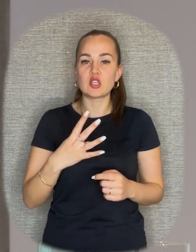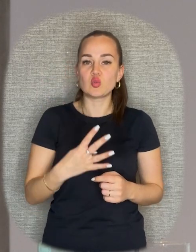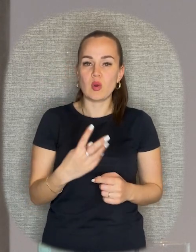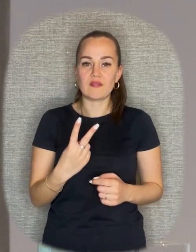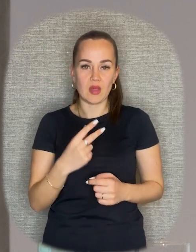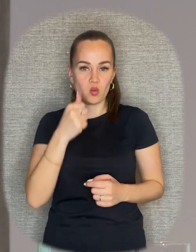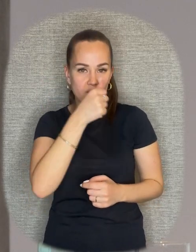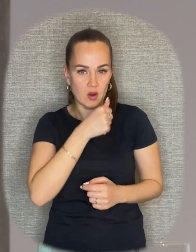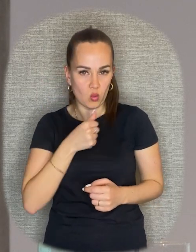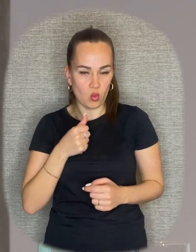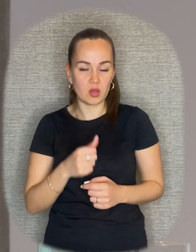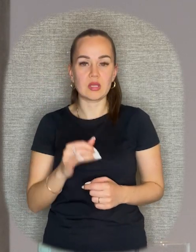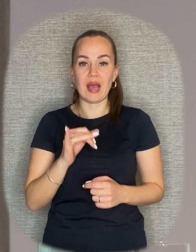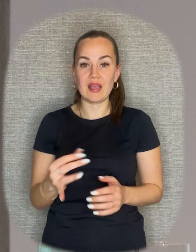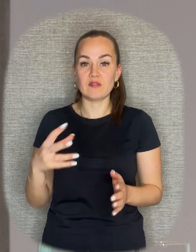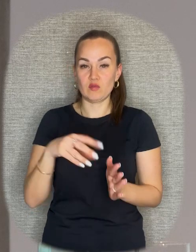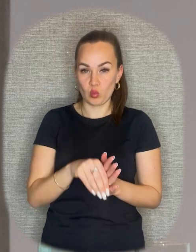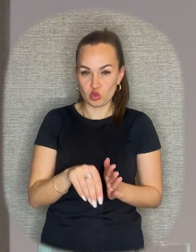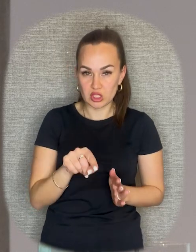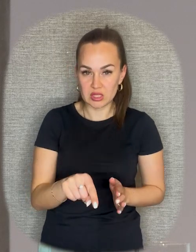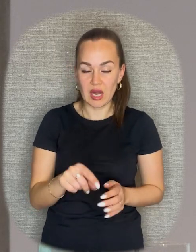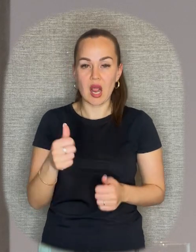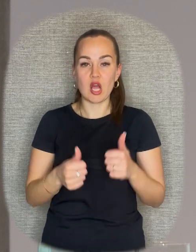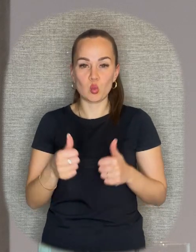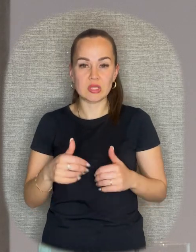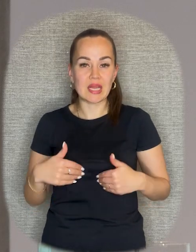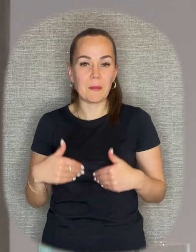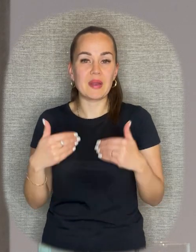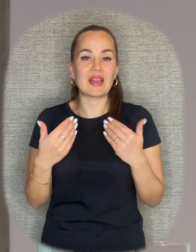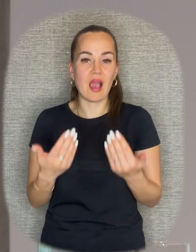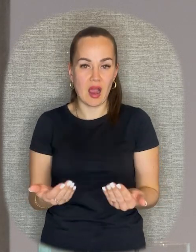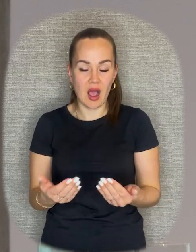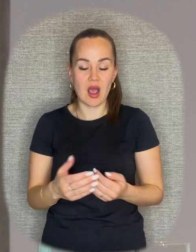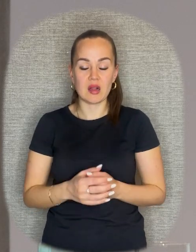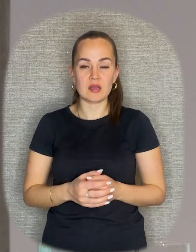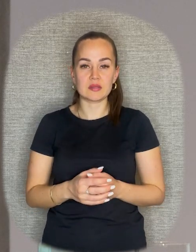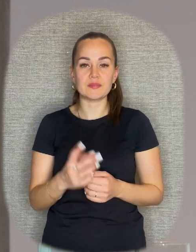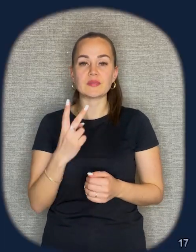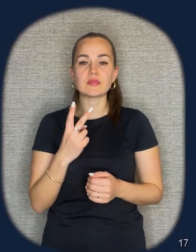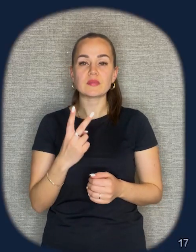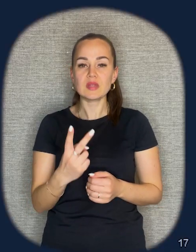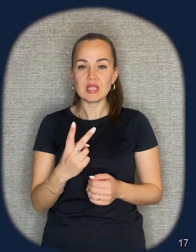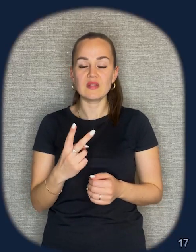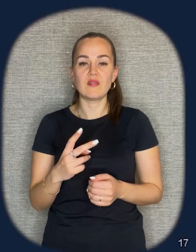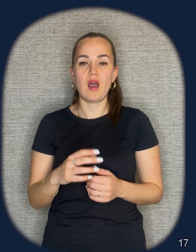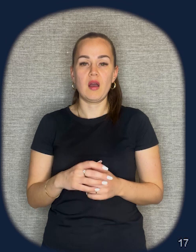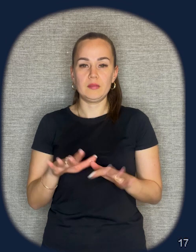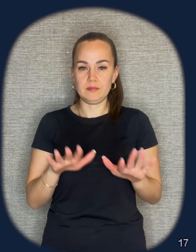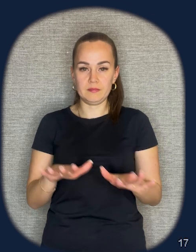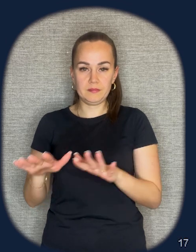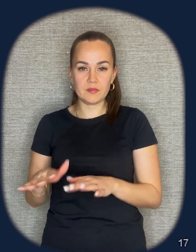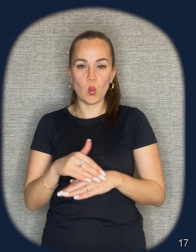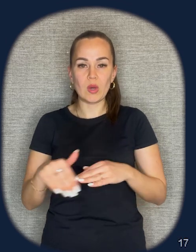объявленных в ноябре сорок второго года и в числе в том числе конкурсанта предлагалось два